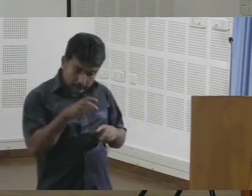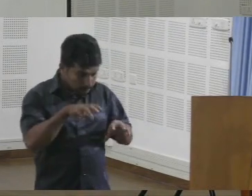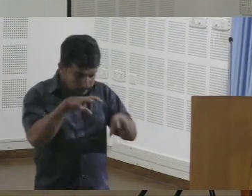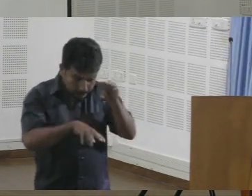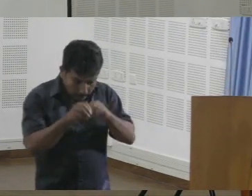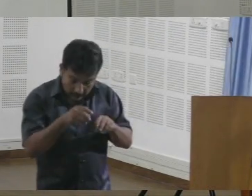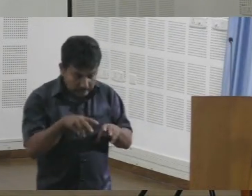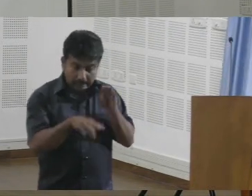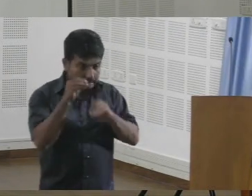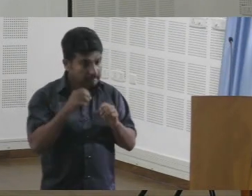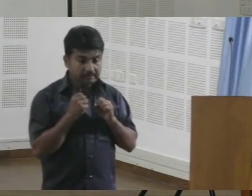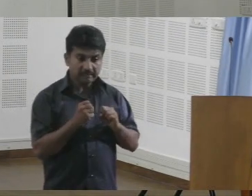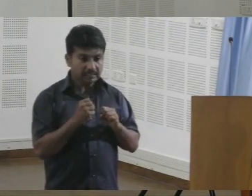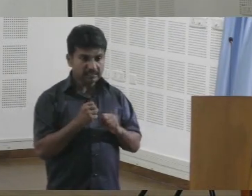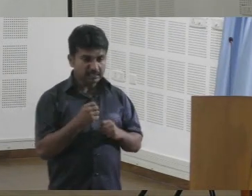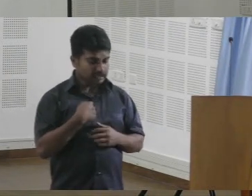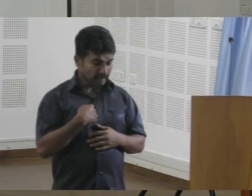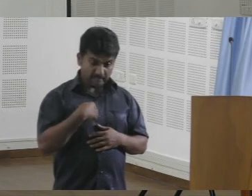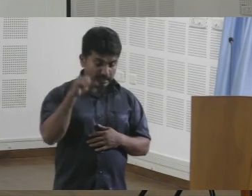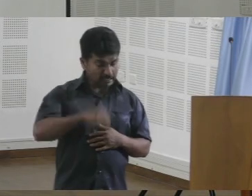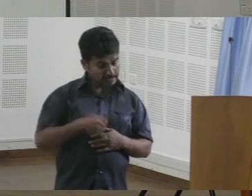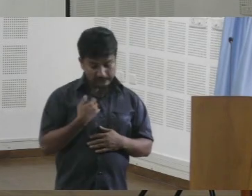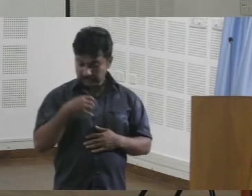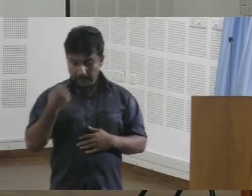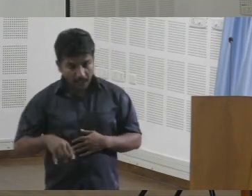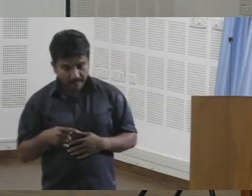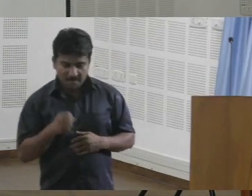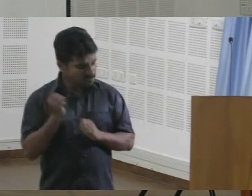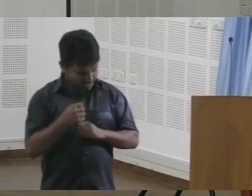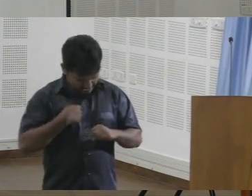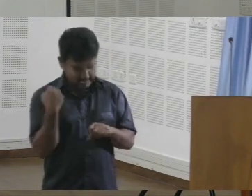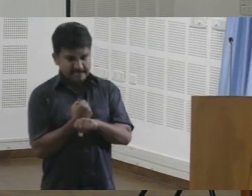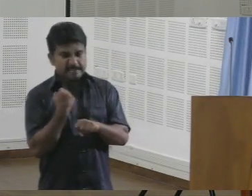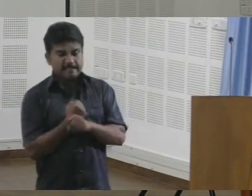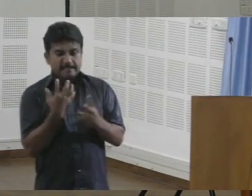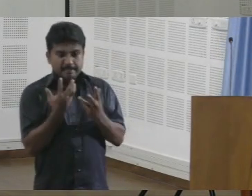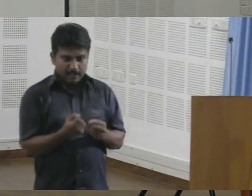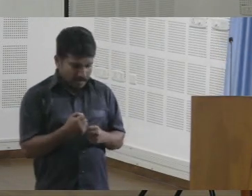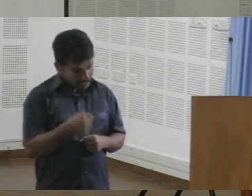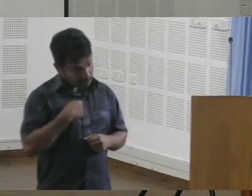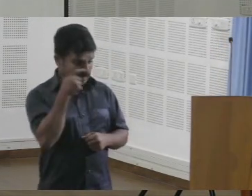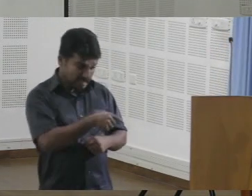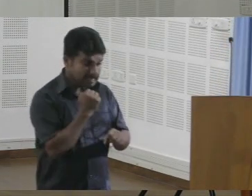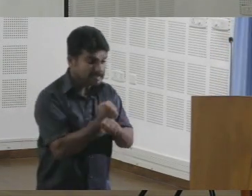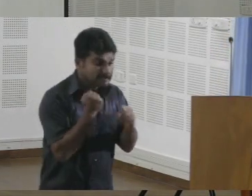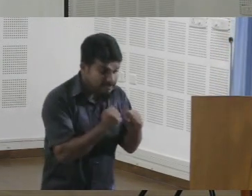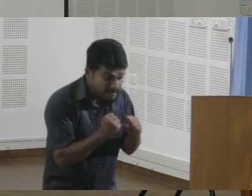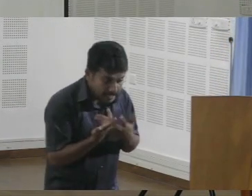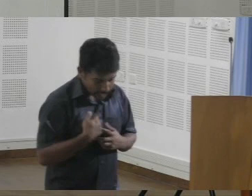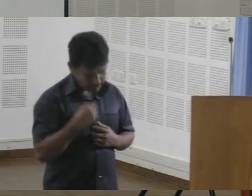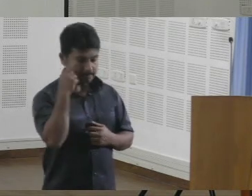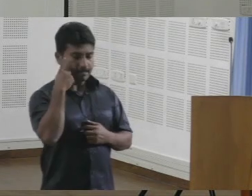പക്ഷെ ഞാൻ ഗീവപ്പ് ചെയ്യാൻ തയ്യാറായിരുന്നില്ല. ഞാൻ അവർ പറഞ്ഞു അത് അത്രയും ബുദ്ധിമുട്ടുണ്ടെന്ന് എനിക്കും മനസ്സിലായി. പക്ഷെ ഞാൻ പറഞ്ഞു നമുക്ക് വർക്ക്